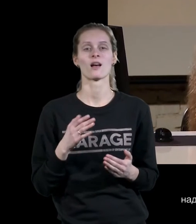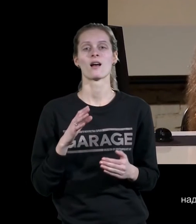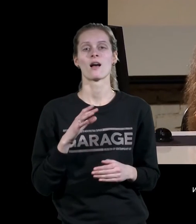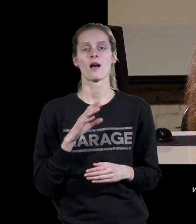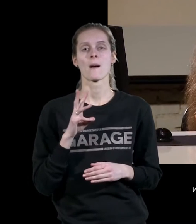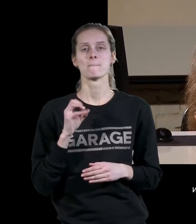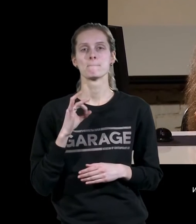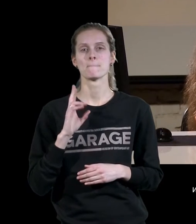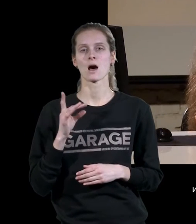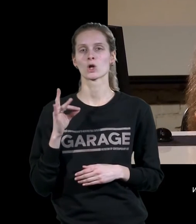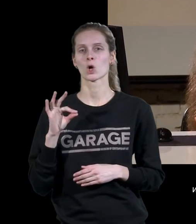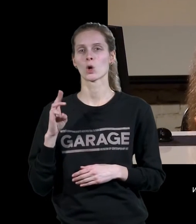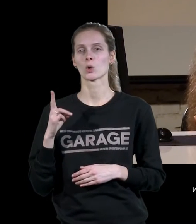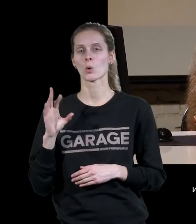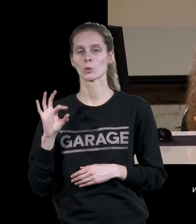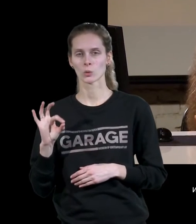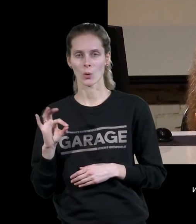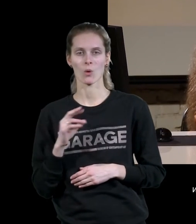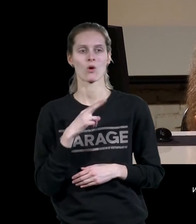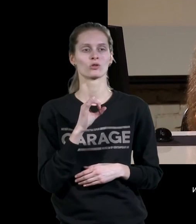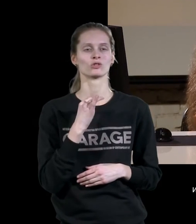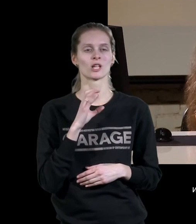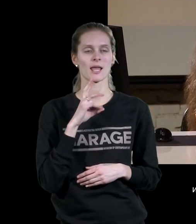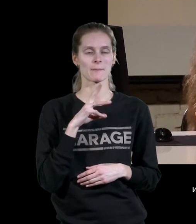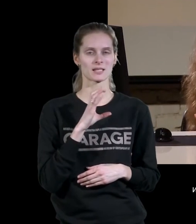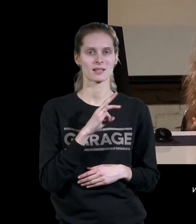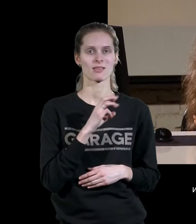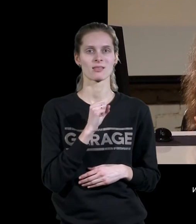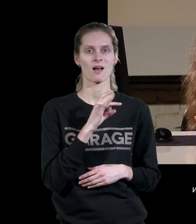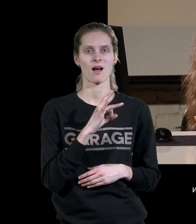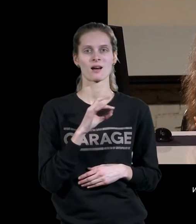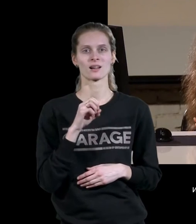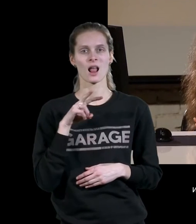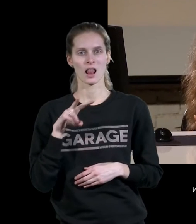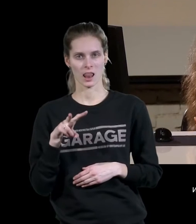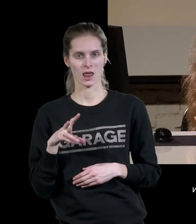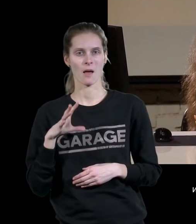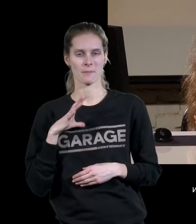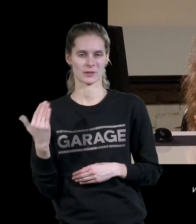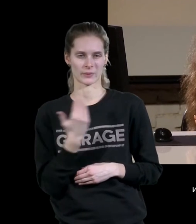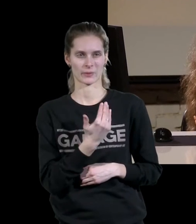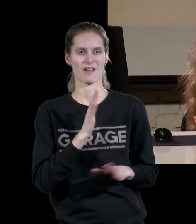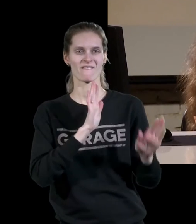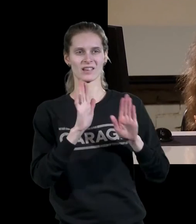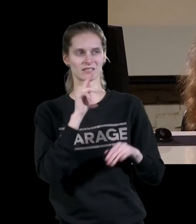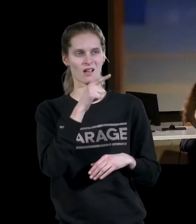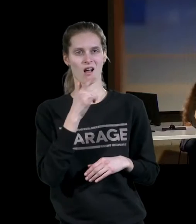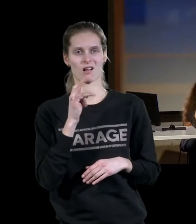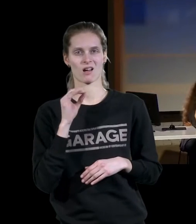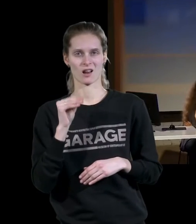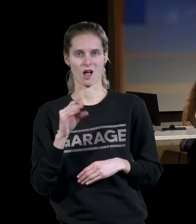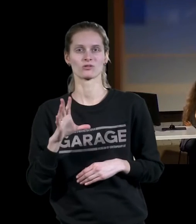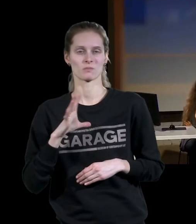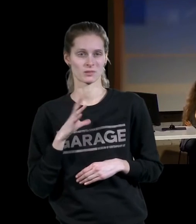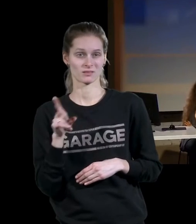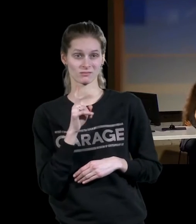Марка Ротко, и выставка Джеймса Таррелла проходили в гараже, так что вы могли видеть все-таки их работы вживую. И замечательно, если